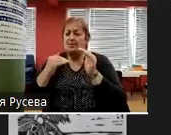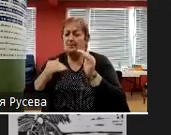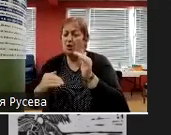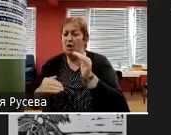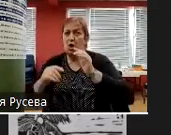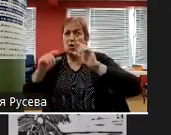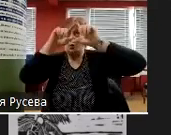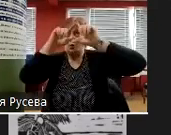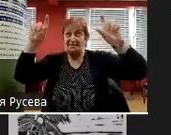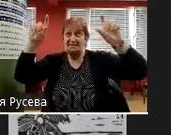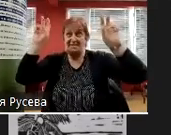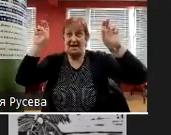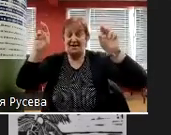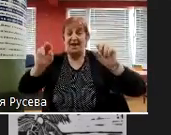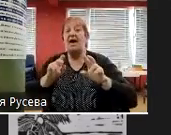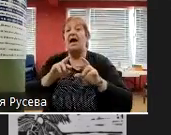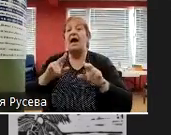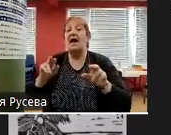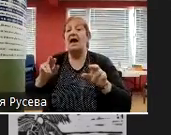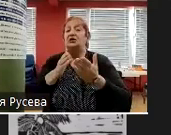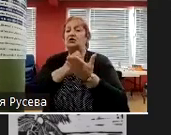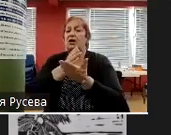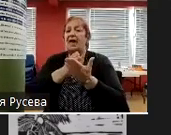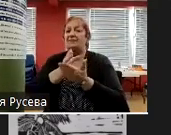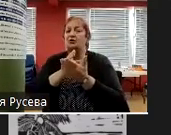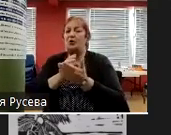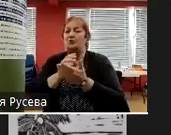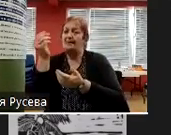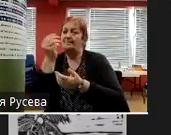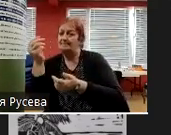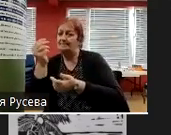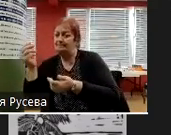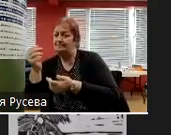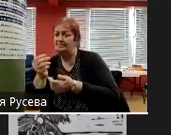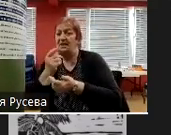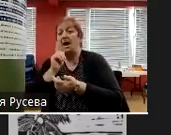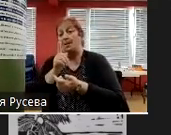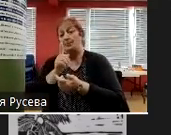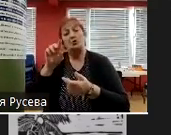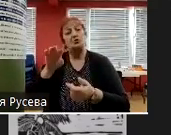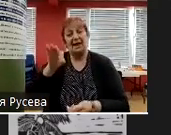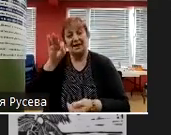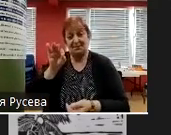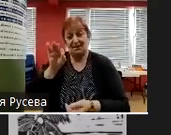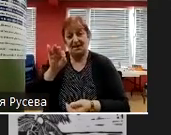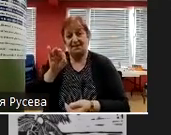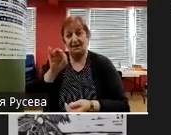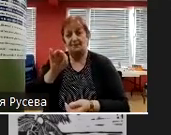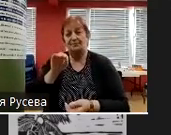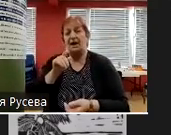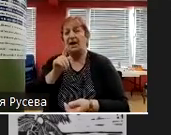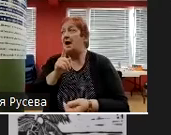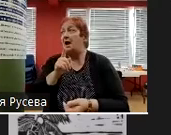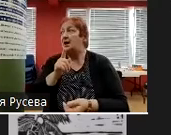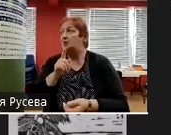заглавието. Различните видове шрифтове може да се бъдат избрани. Препоръчително е